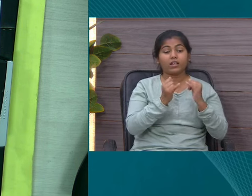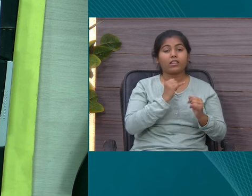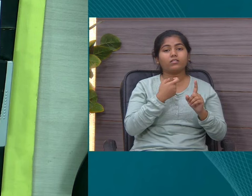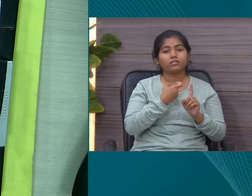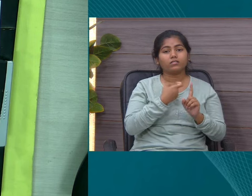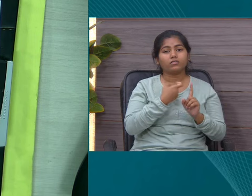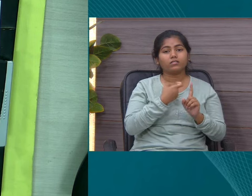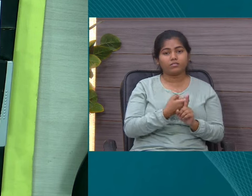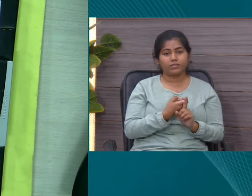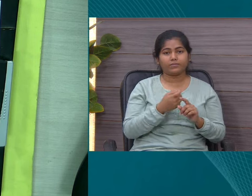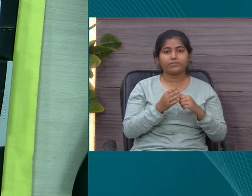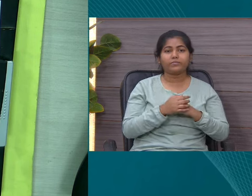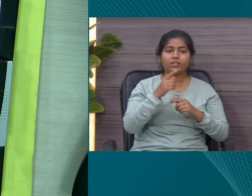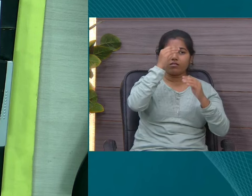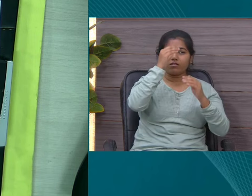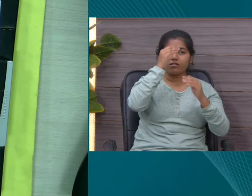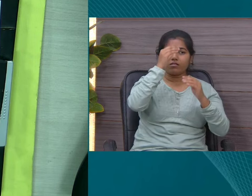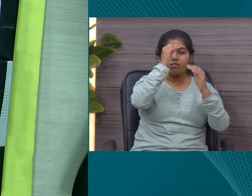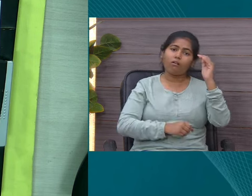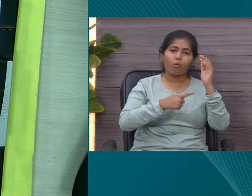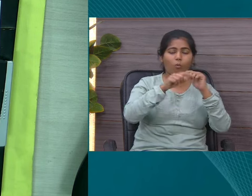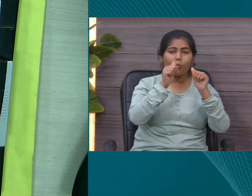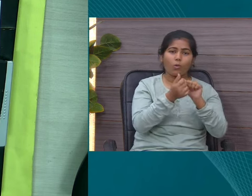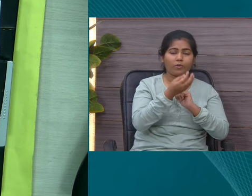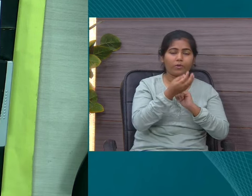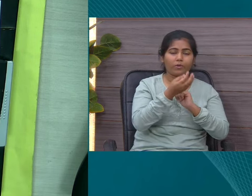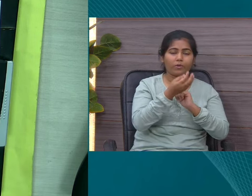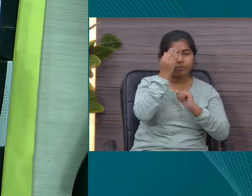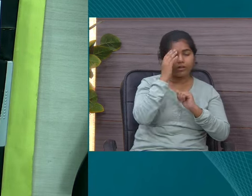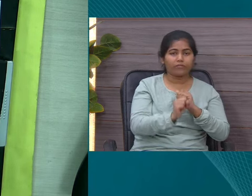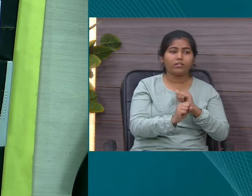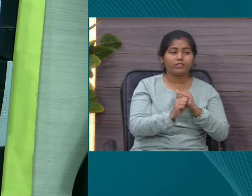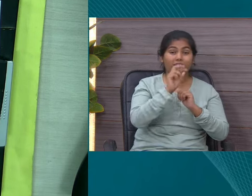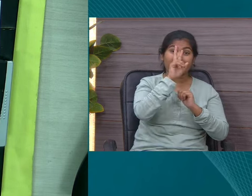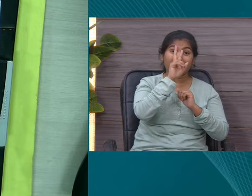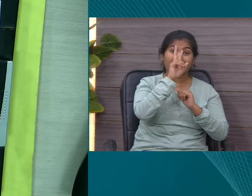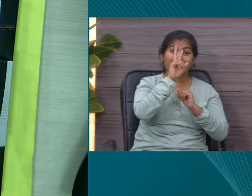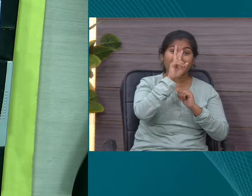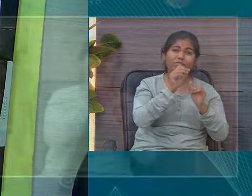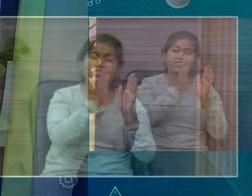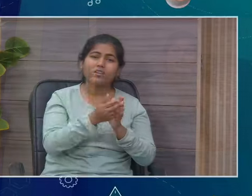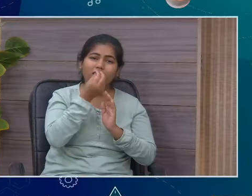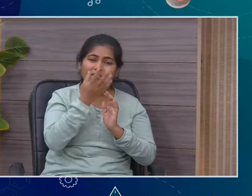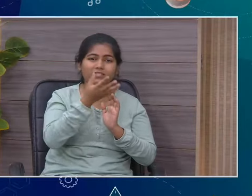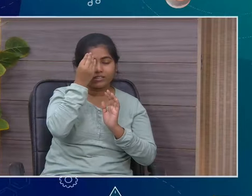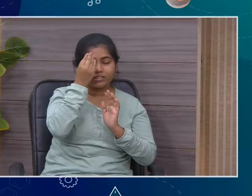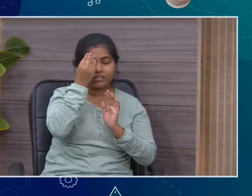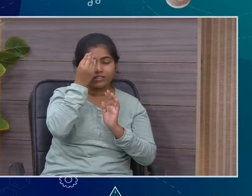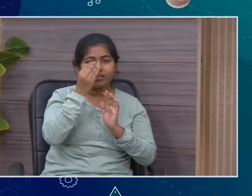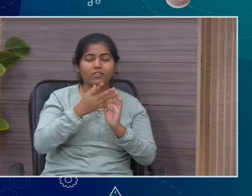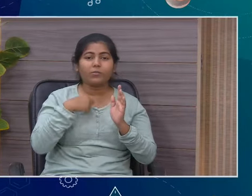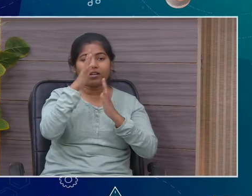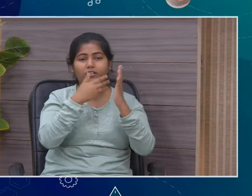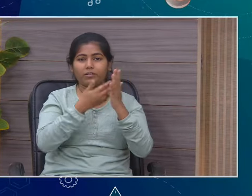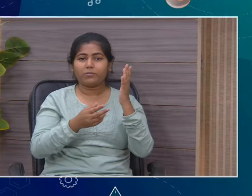लास्ट इज केक कैल्शियम. तो 20 एटॉमिक नंबर हमें याद हो गए और ये 20 एटॉमिक नंबर कितनी आसानी से हम अपने